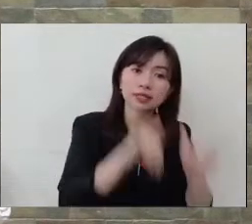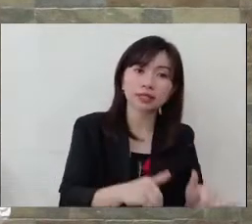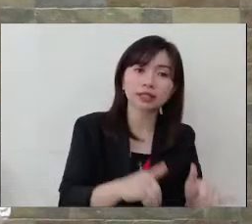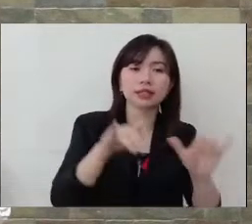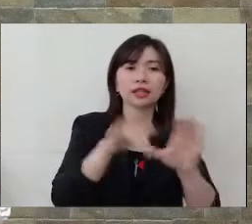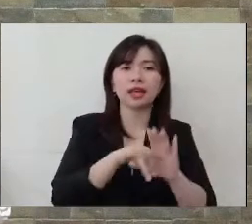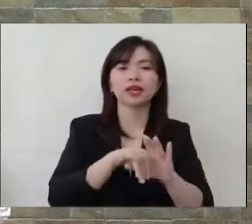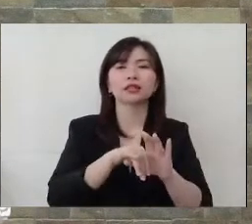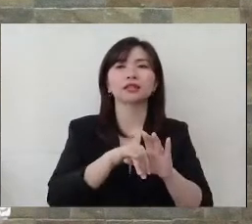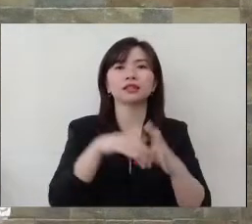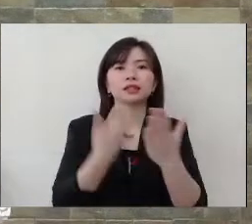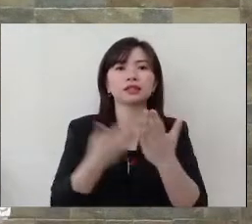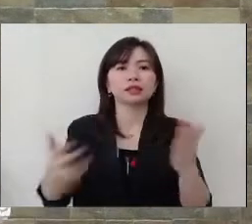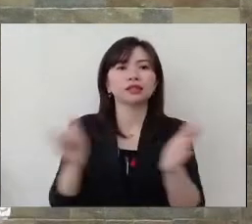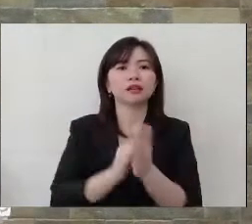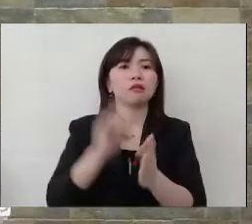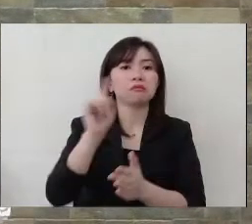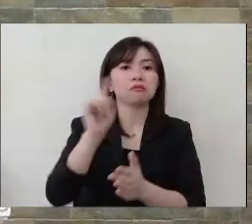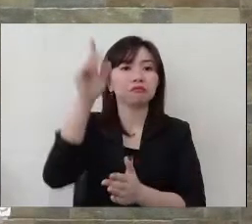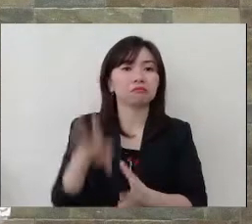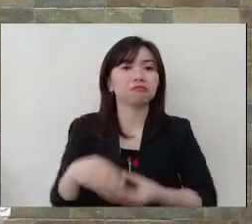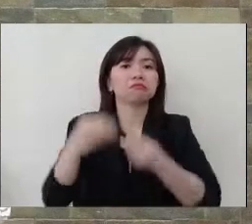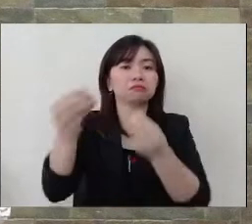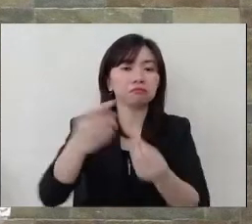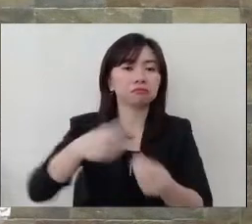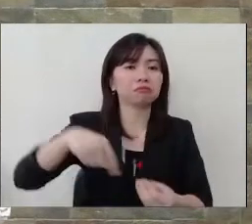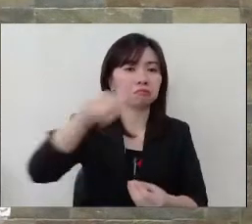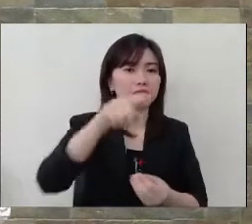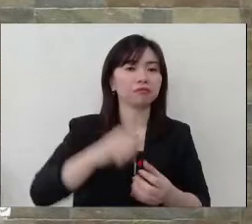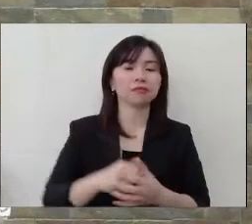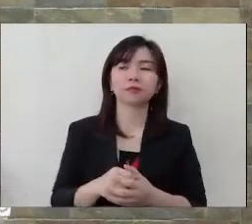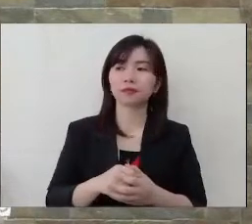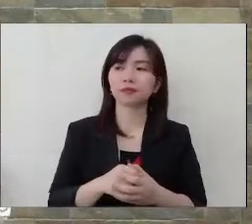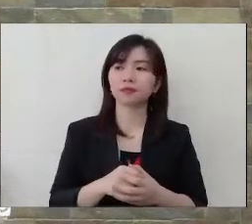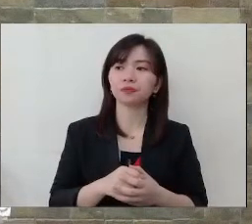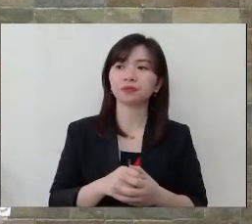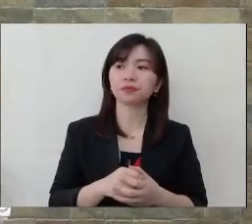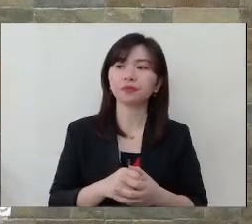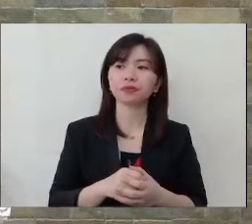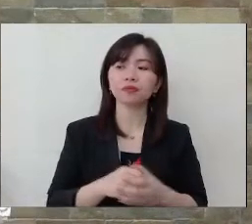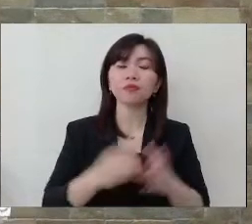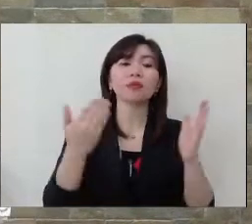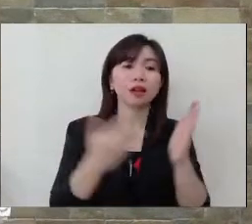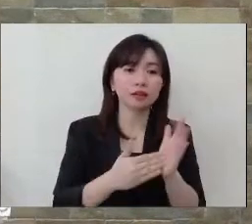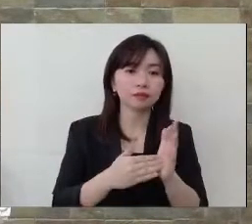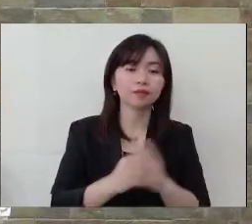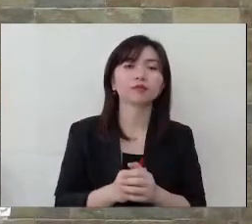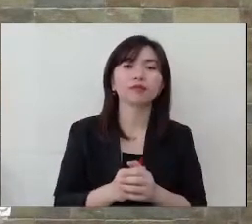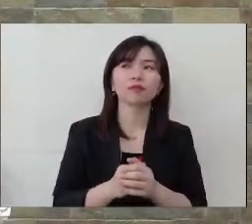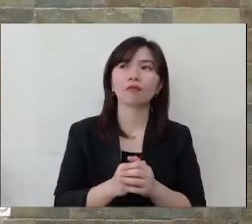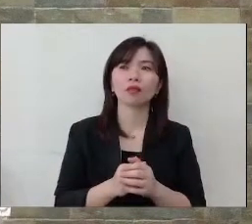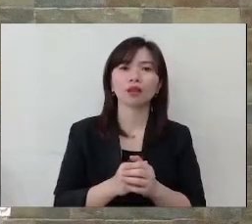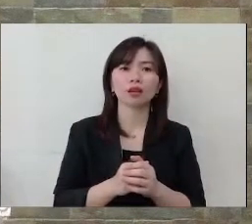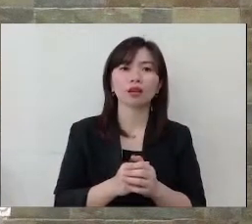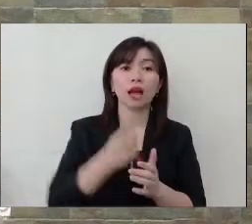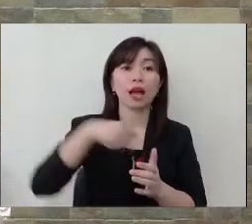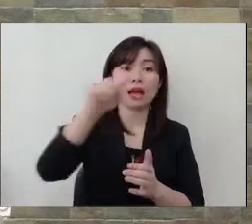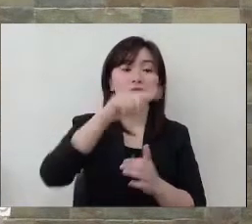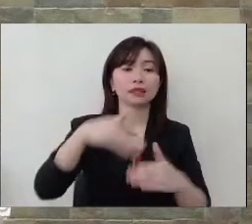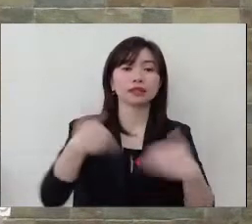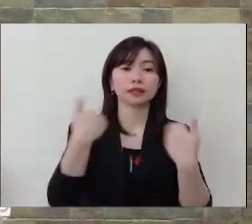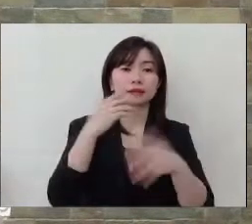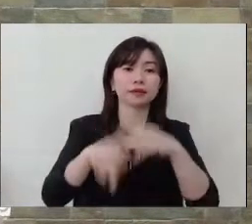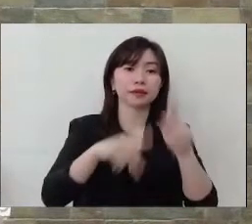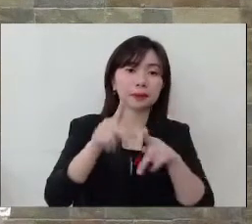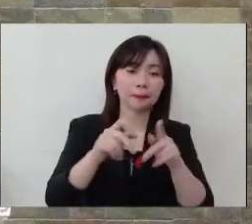bagay na ibinibigay sa atin ng Panginoon. Mga kapatid, nais ko pong i-remind sa inyo, young people that are listening